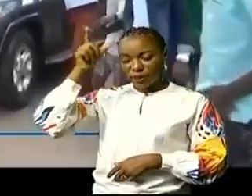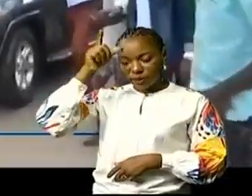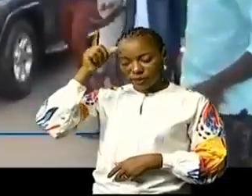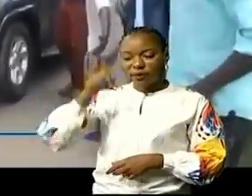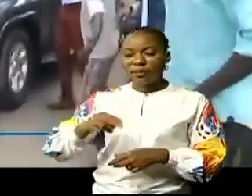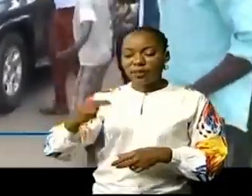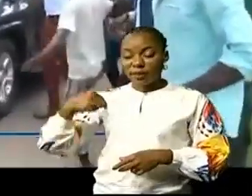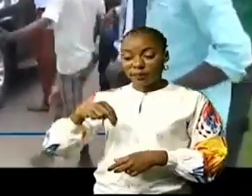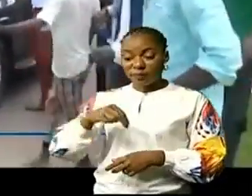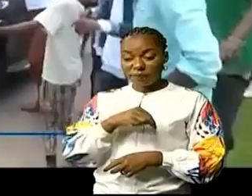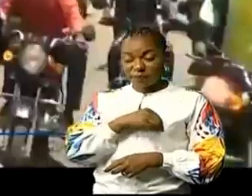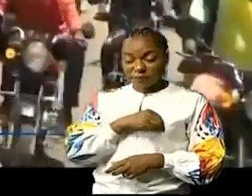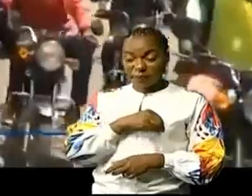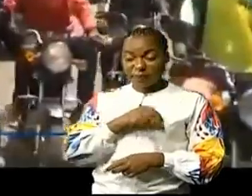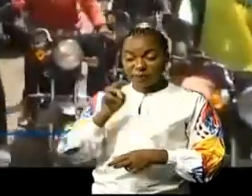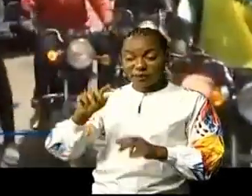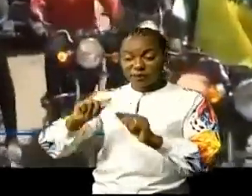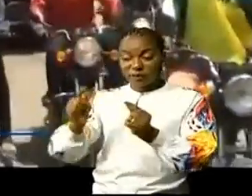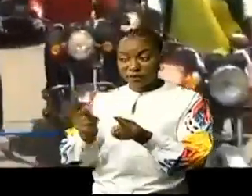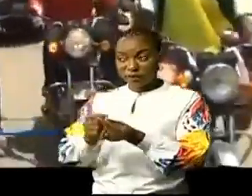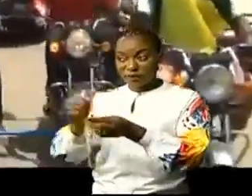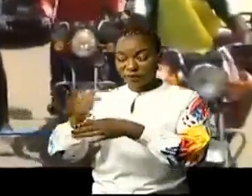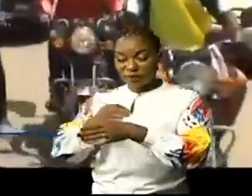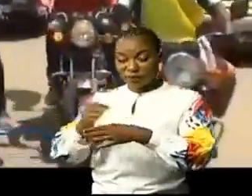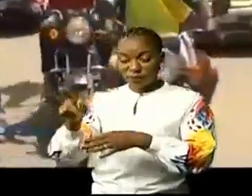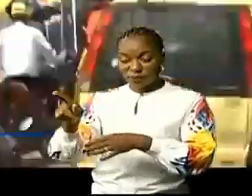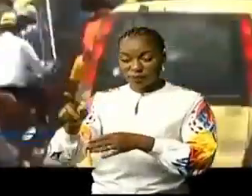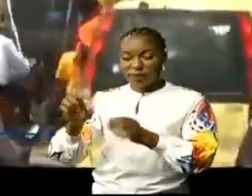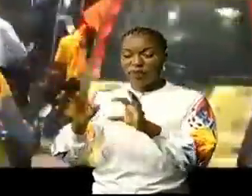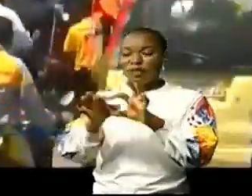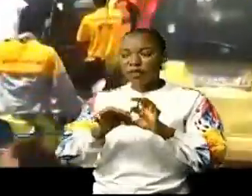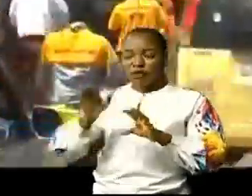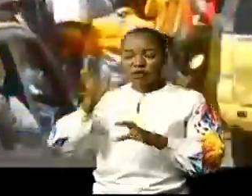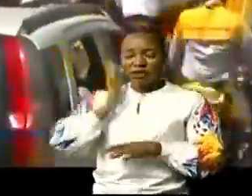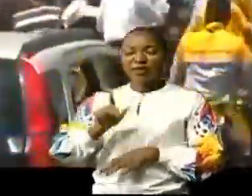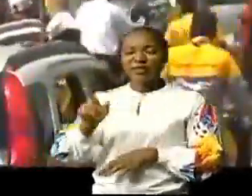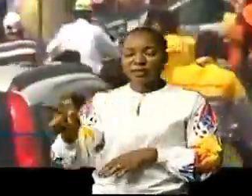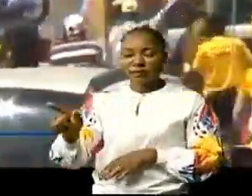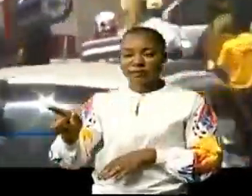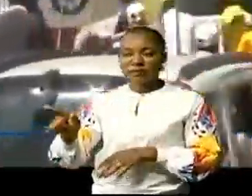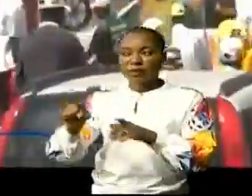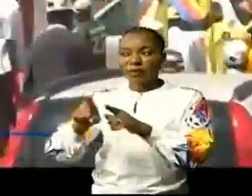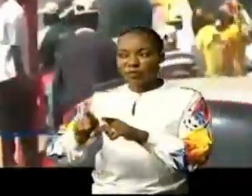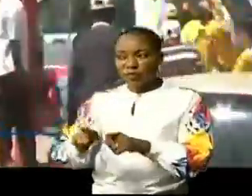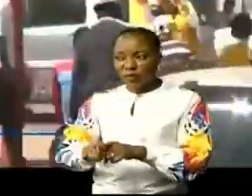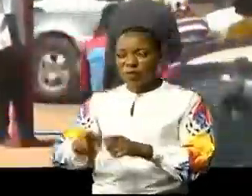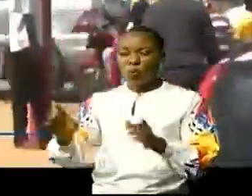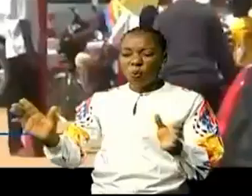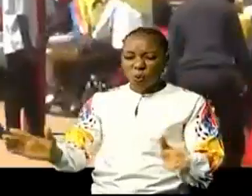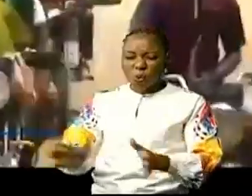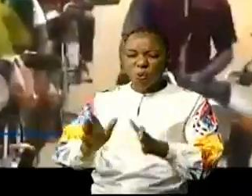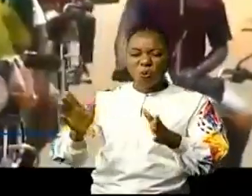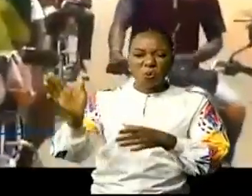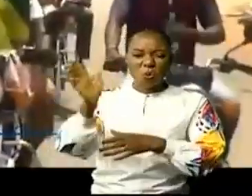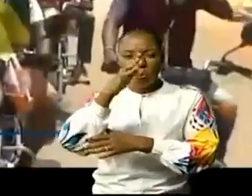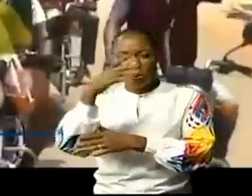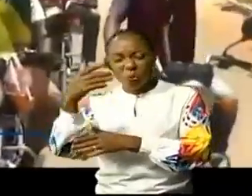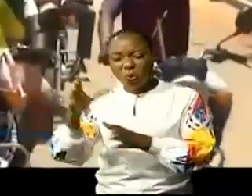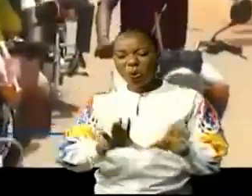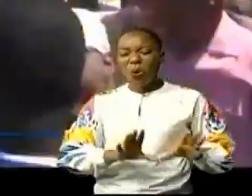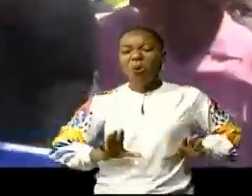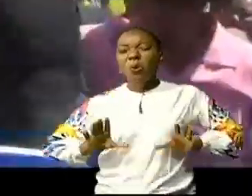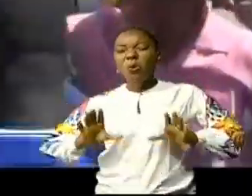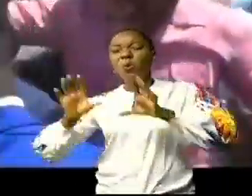membres et sympathisants de cette formation politique de l'Union sacrée ont effectué massivement le déplacement du